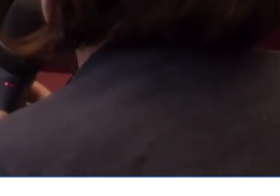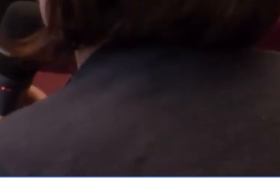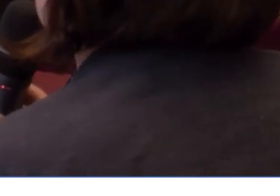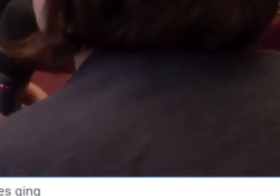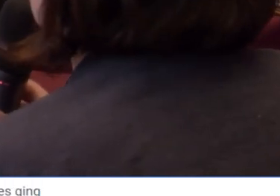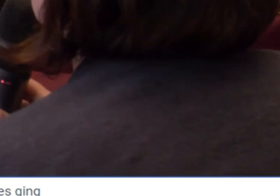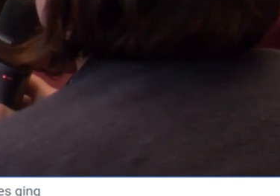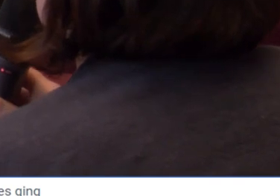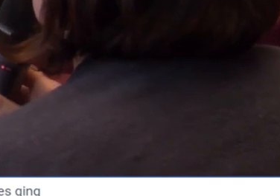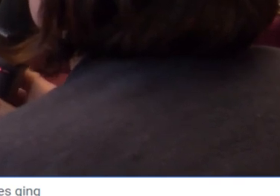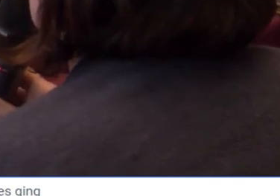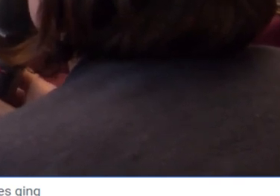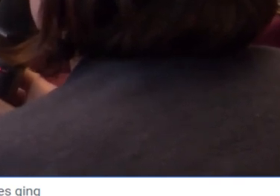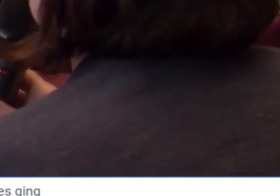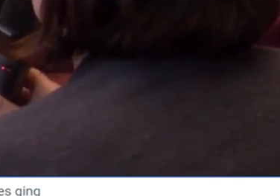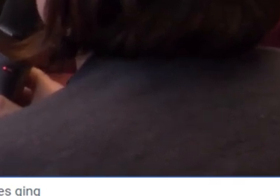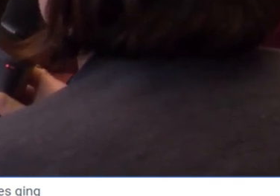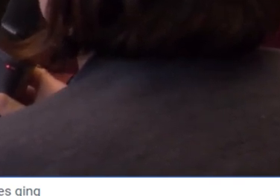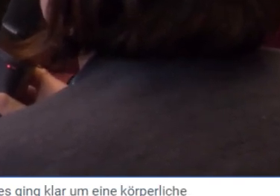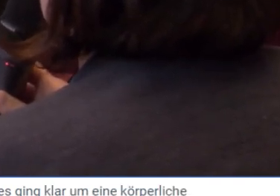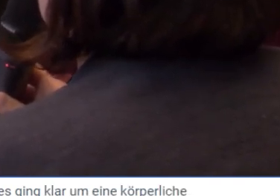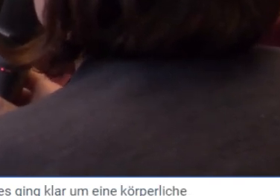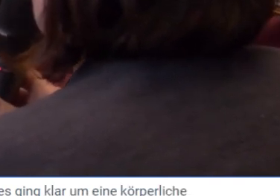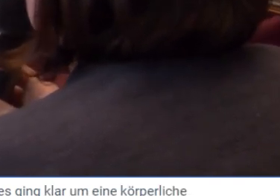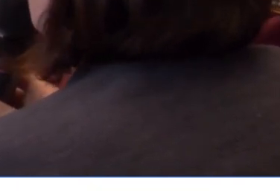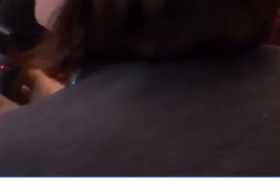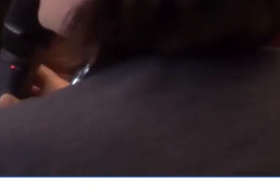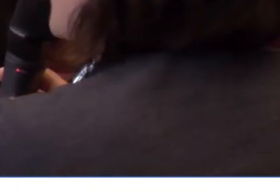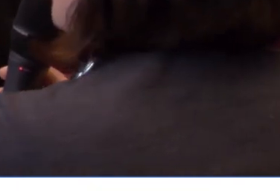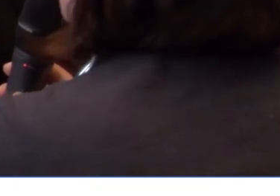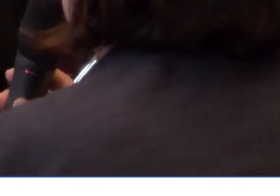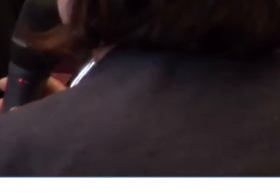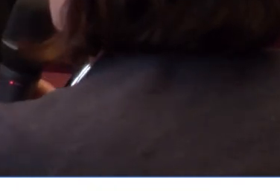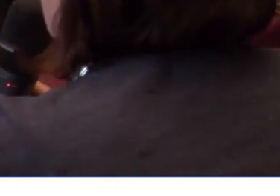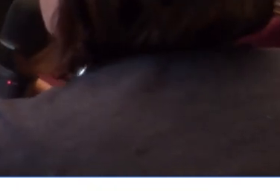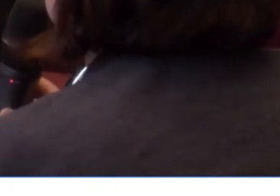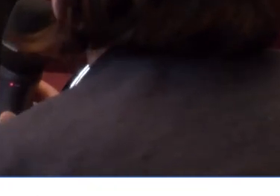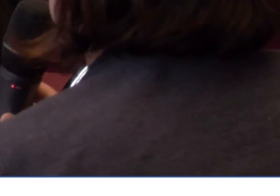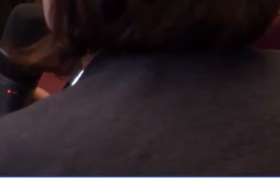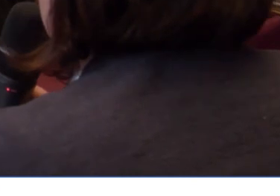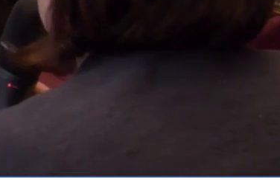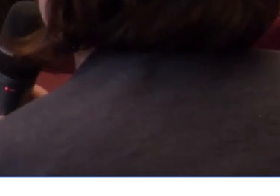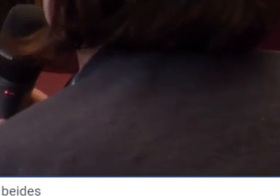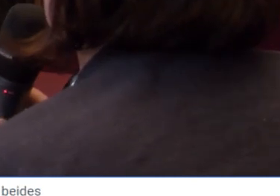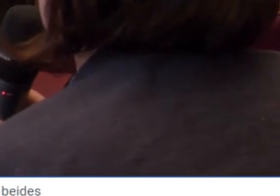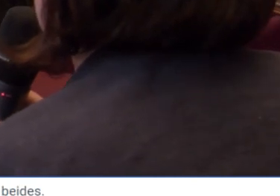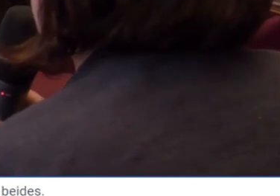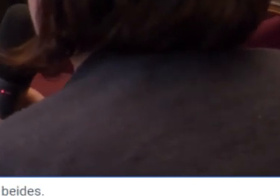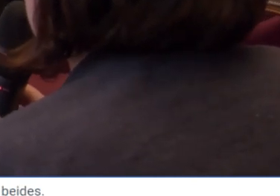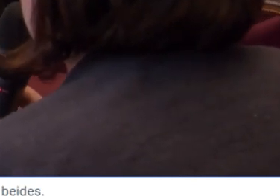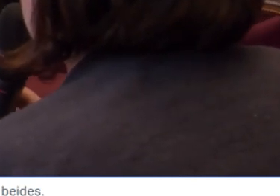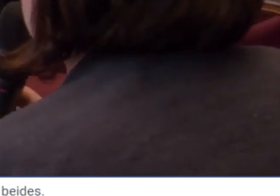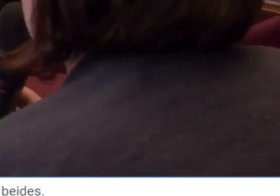Beeinträchtigung ne beides und ähm am Ende ging es darum eben zum Beispiel die Kinder von der Kita abholen zu können mit den Zeit zu verbringen